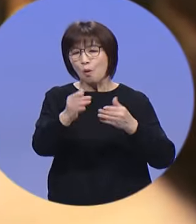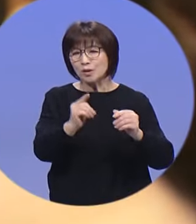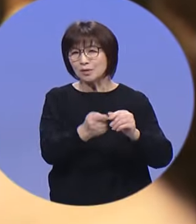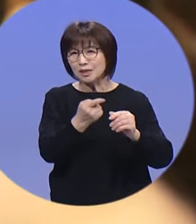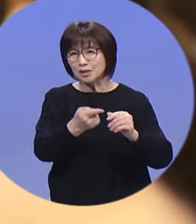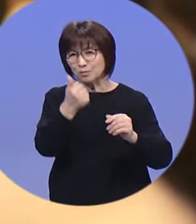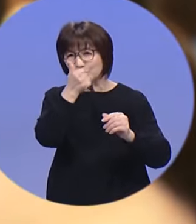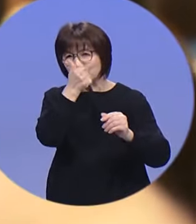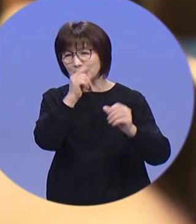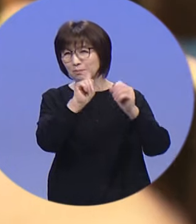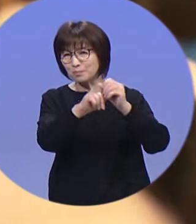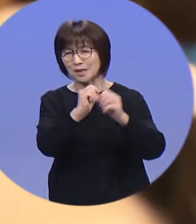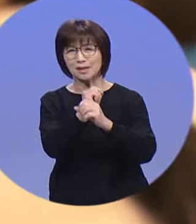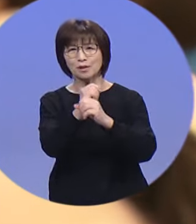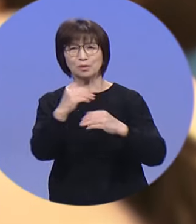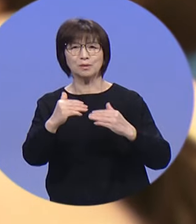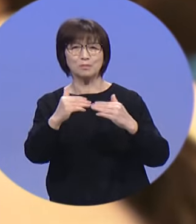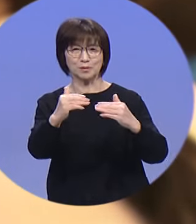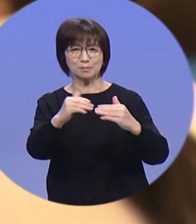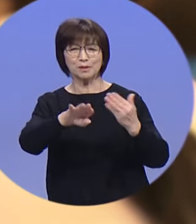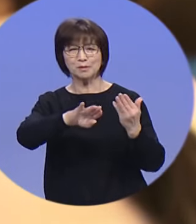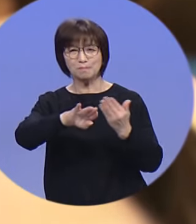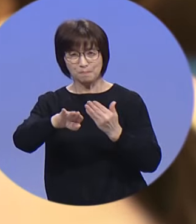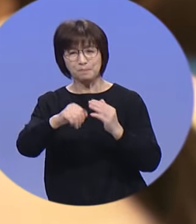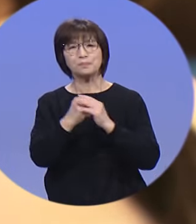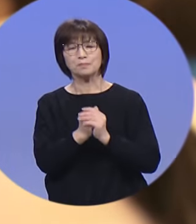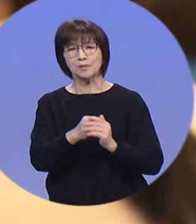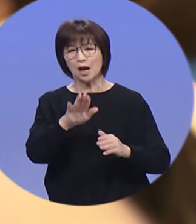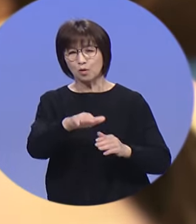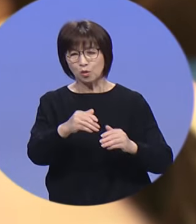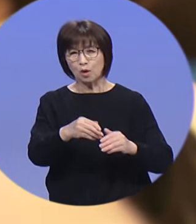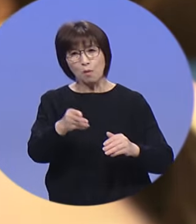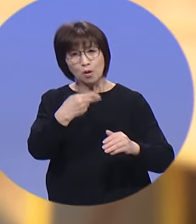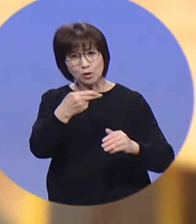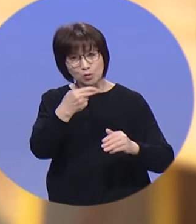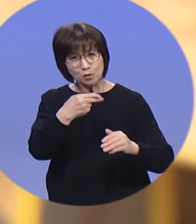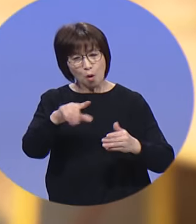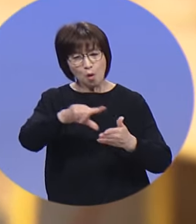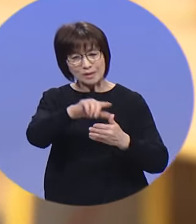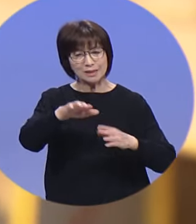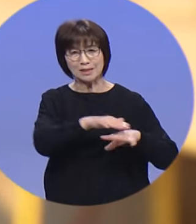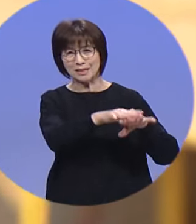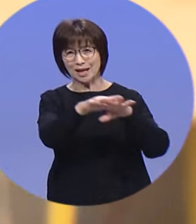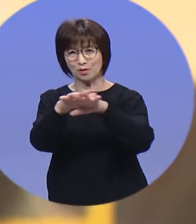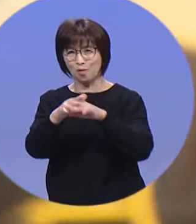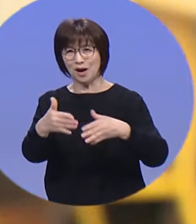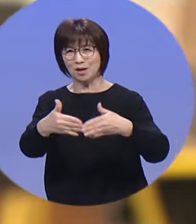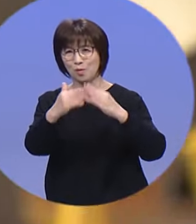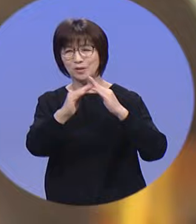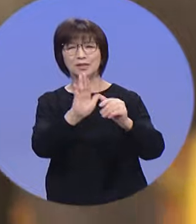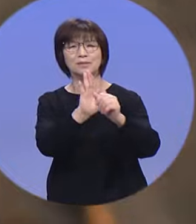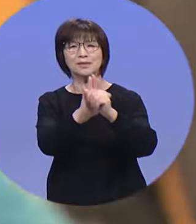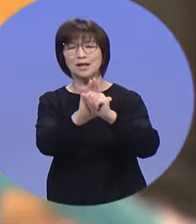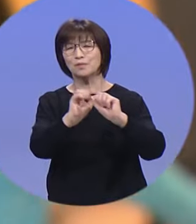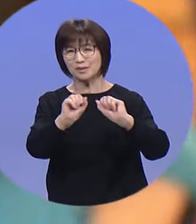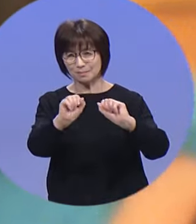の充実に向けた取り組みを進めるほか、子ども食堂の地域ネットワークの構築を支援します